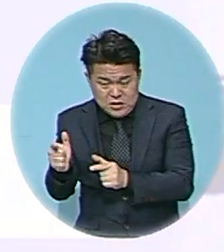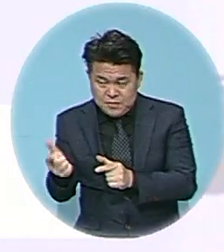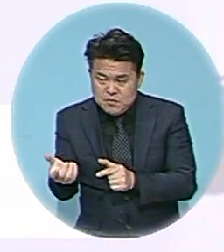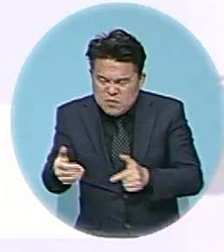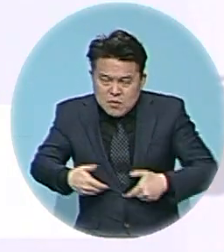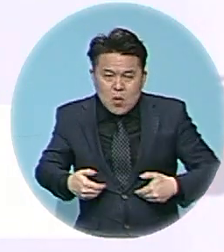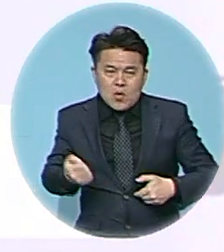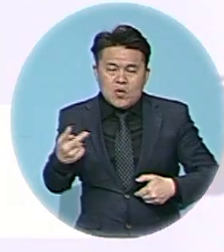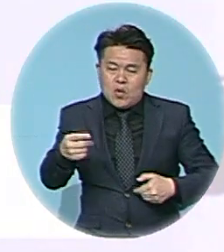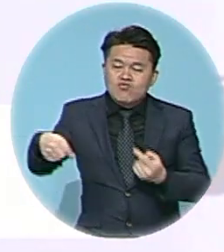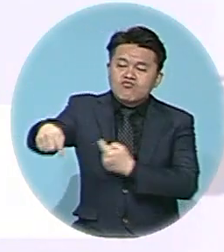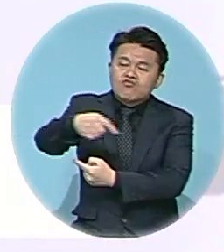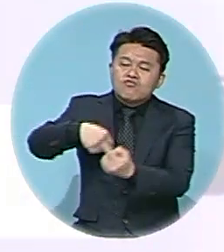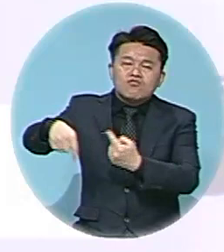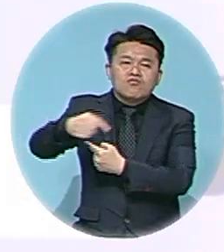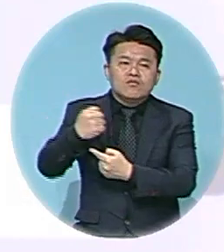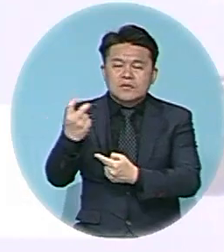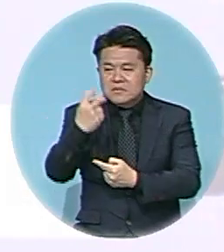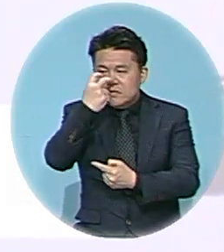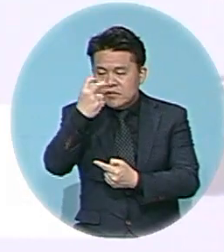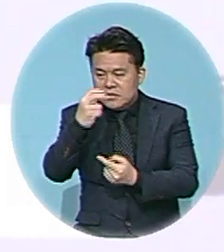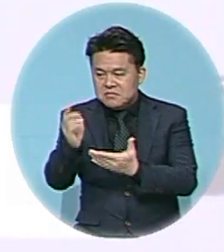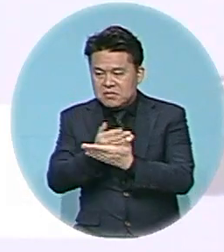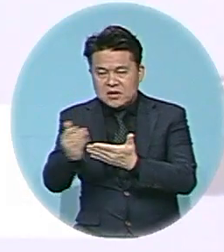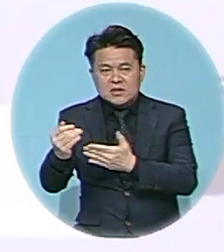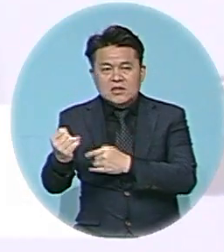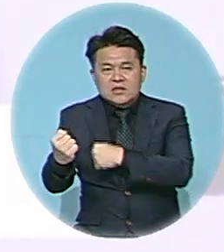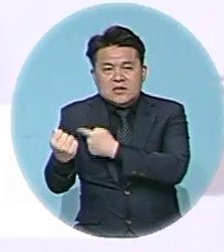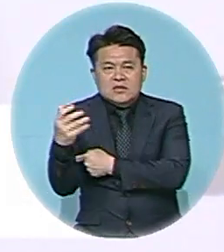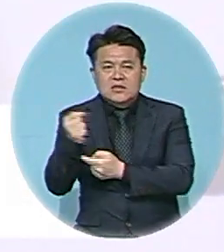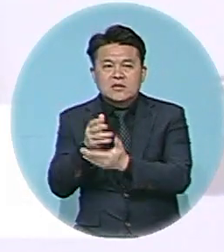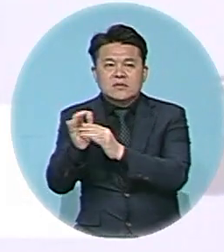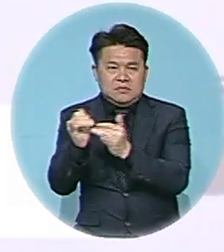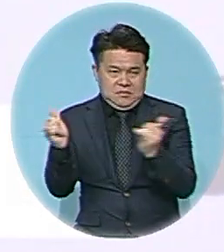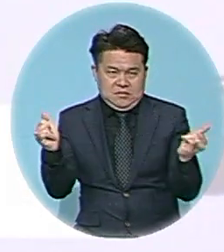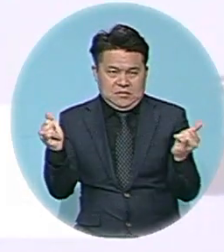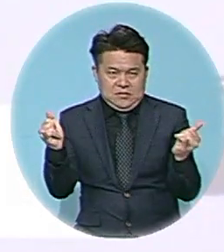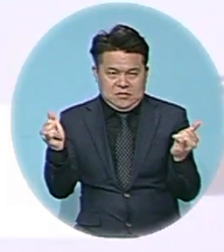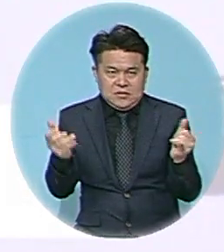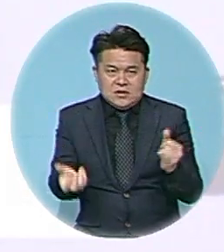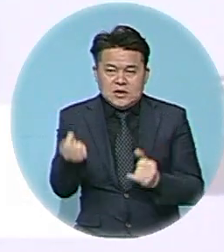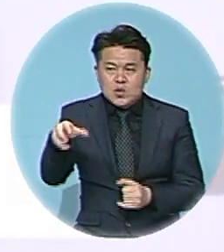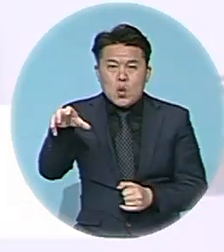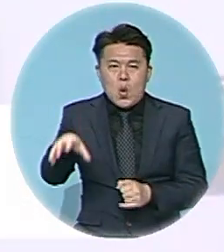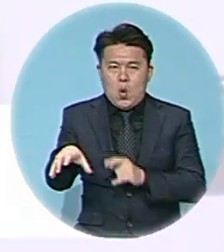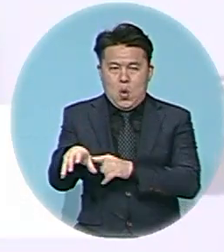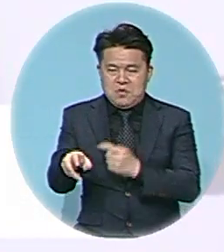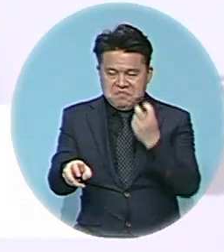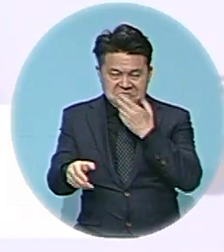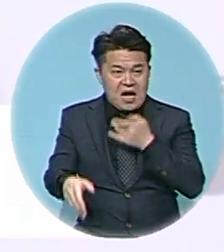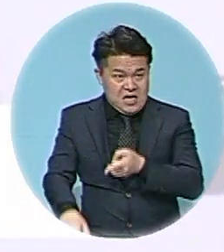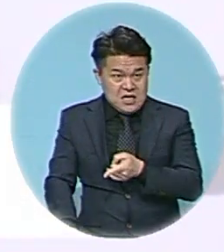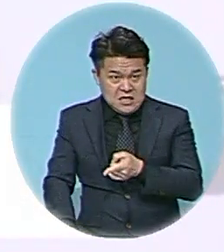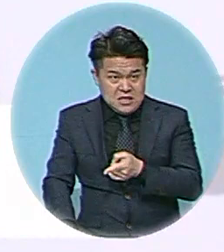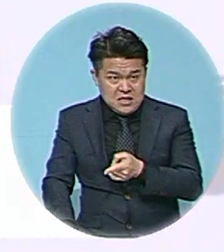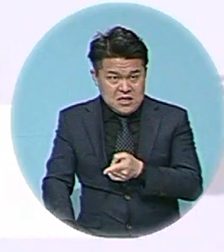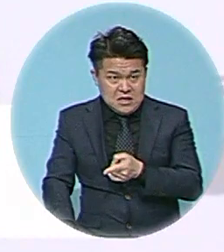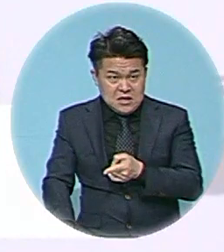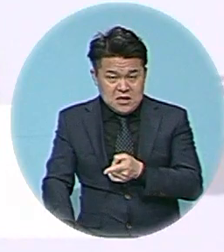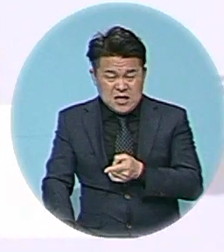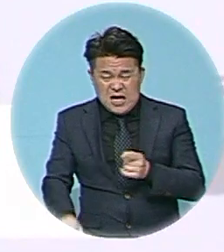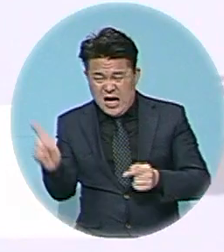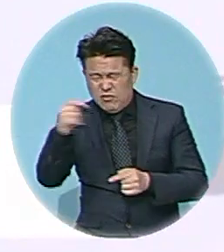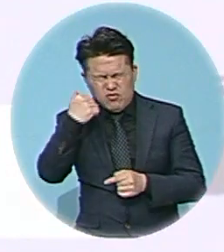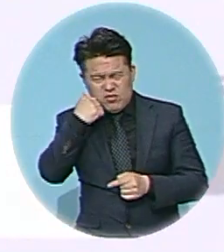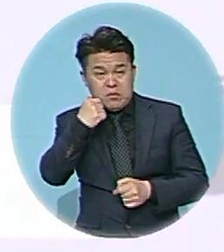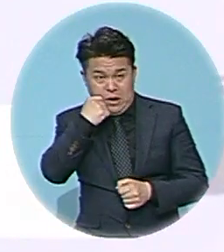이러한 장비를 운용하고 검사를 판단할 수 있는 전문 인력을 보유하고 있어야지 품질을 담보할 수